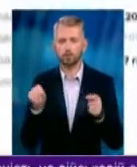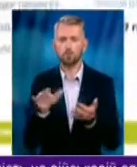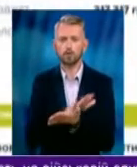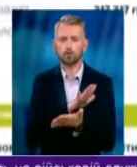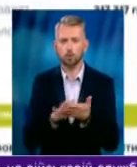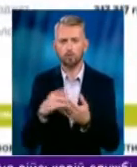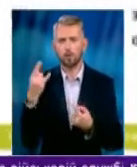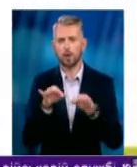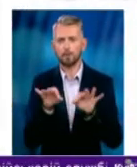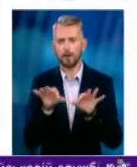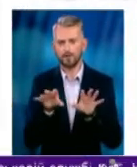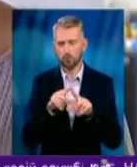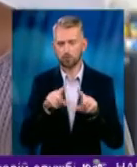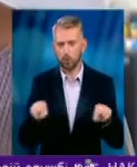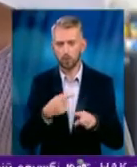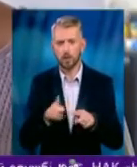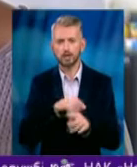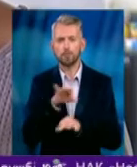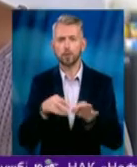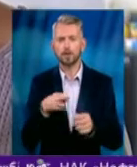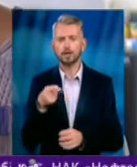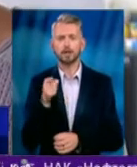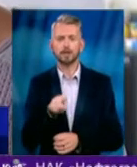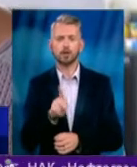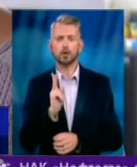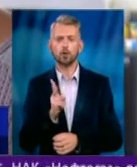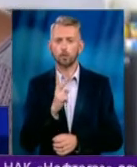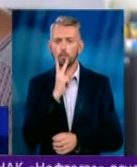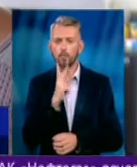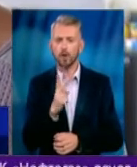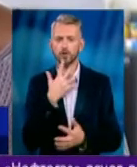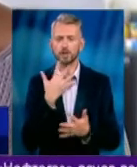безкоштовну медіашколу. Це проект для тих, хто